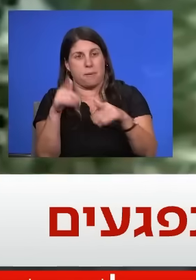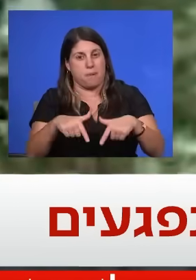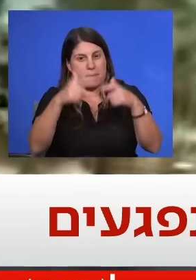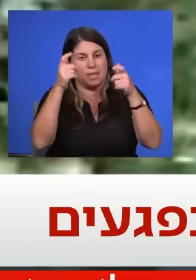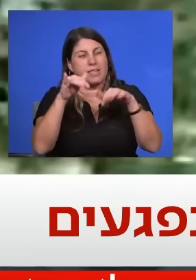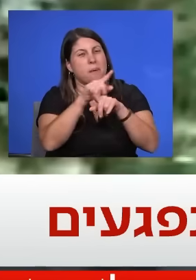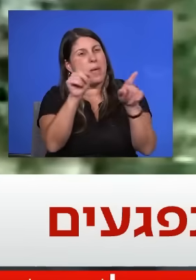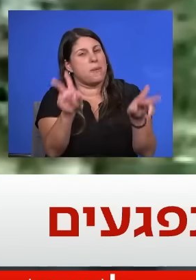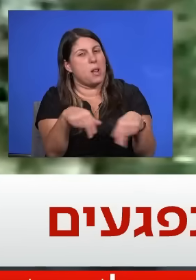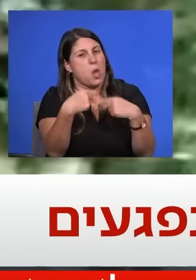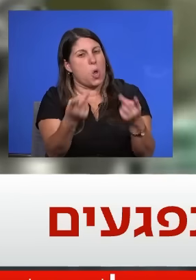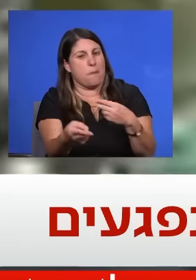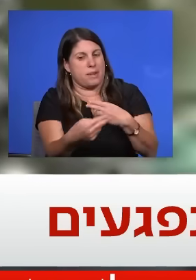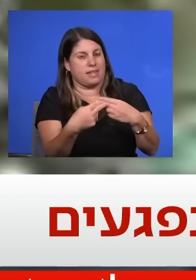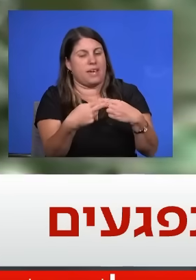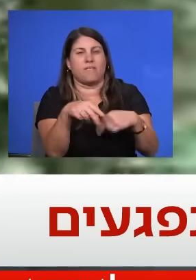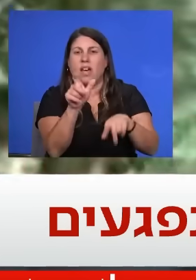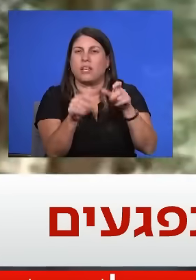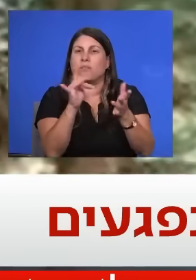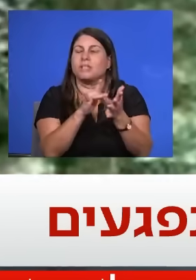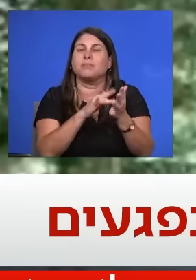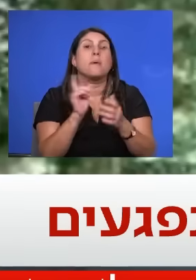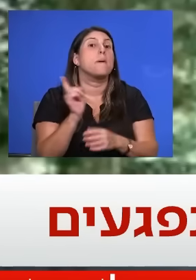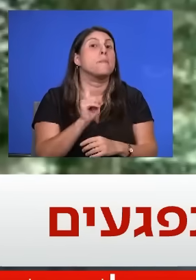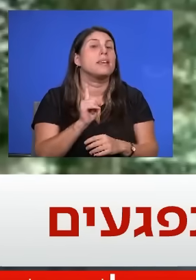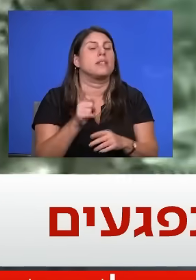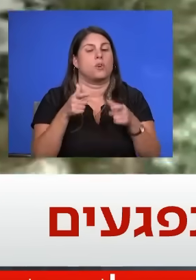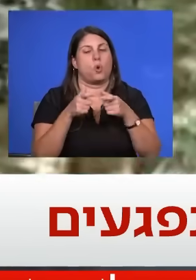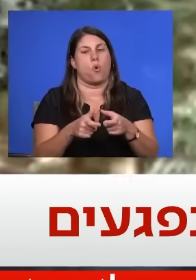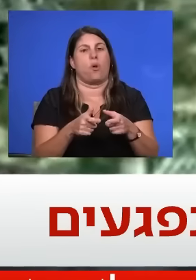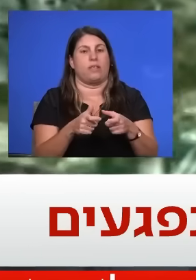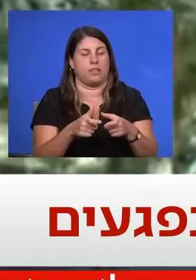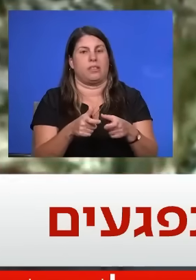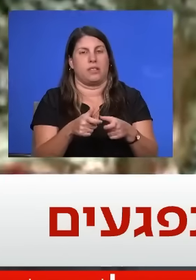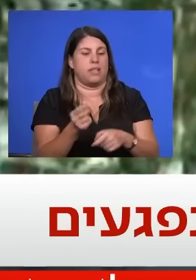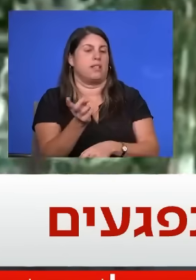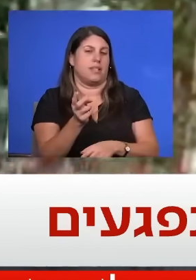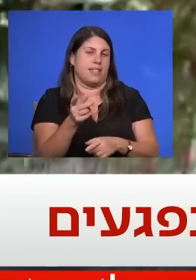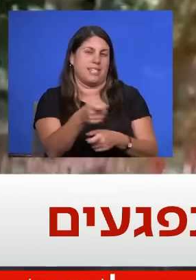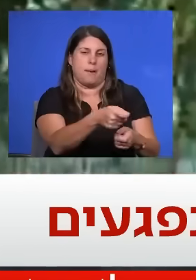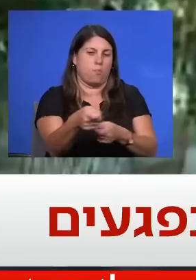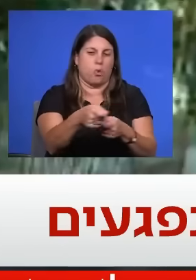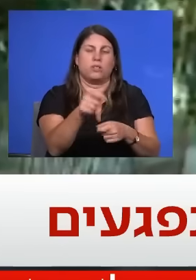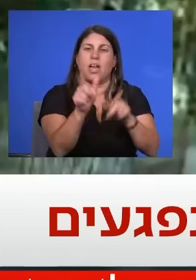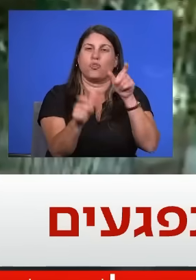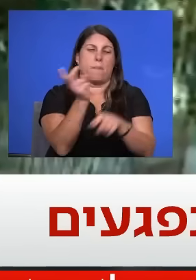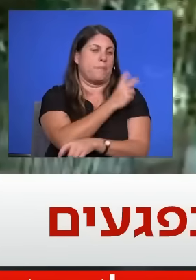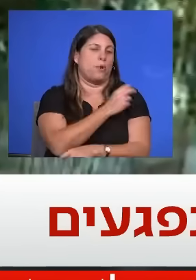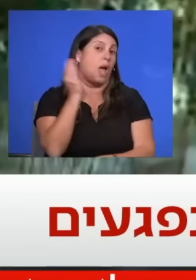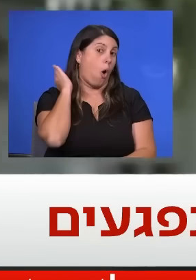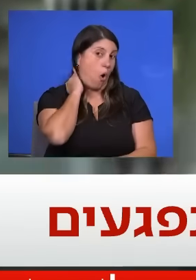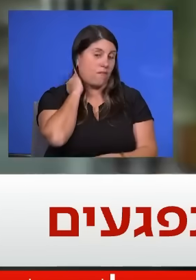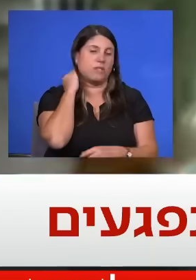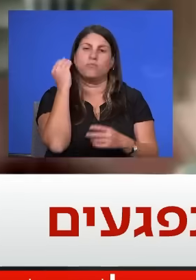מי שנמצאים הם רק כוחות הכיבוי ואנשי פיקוד העורף שסורקים